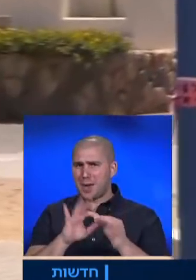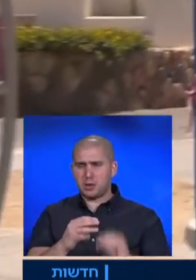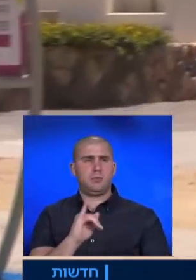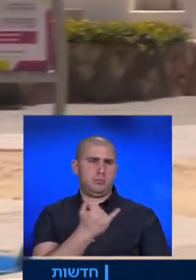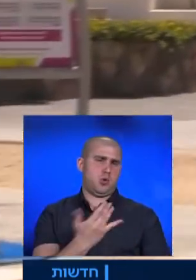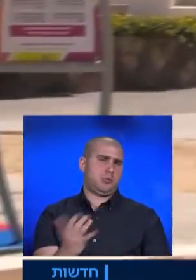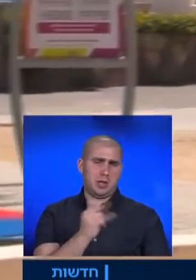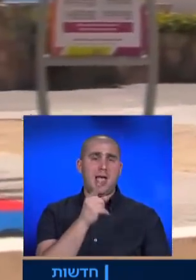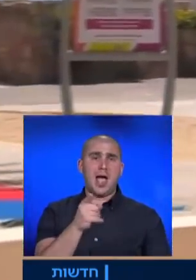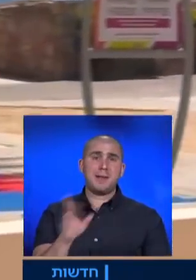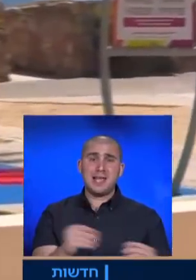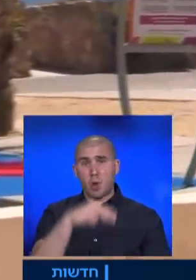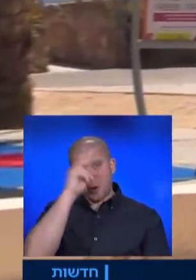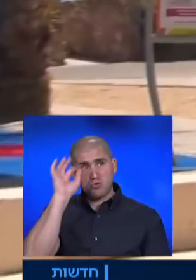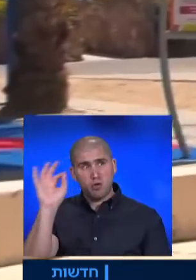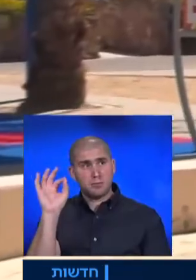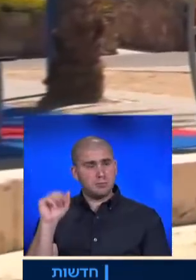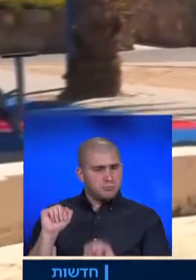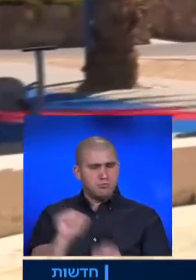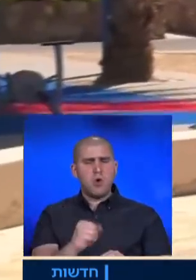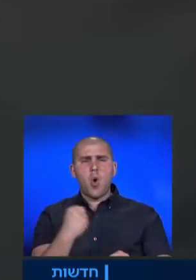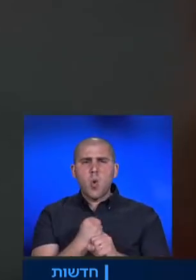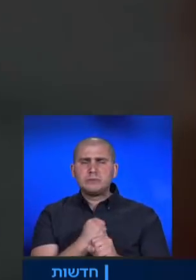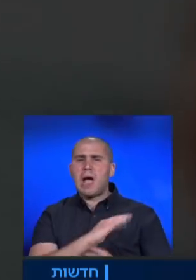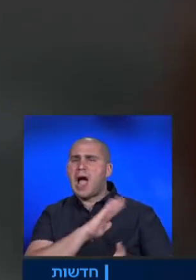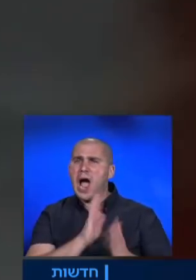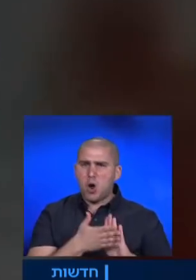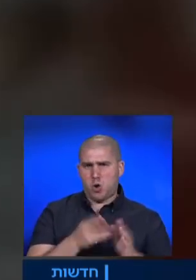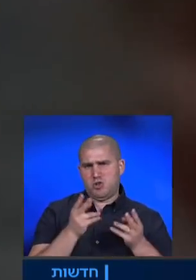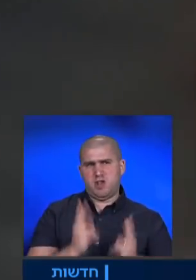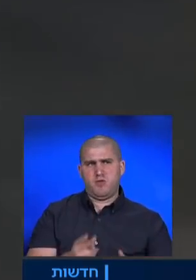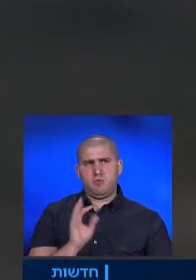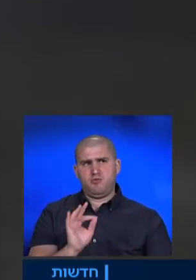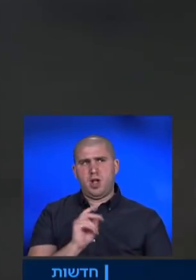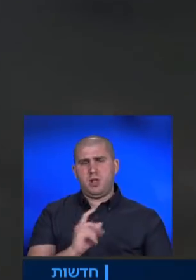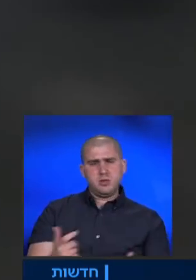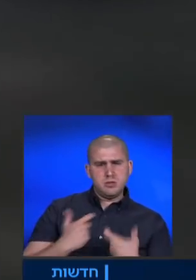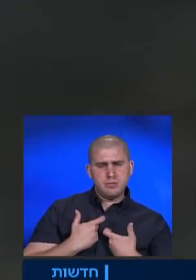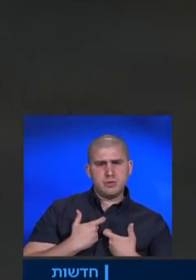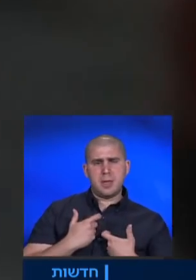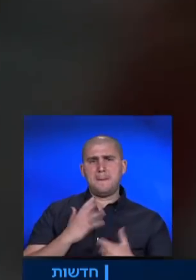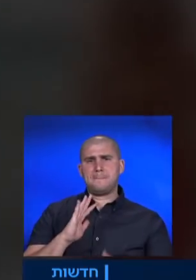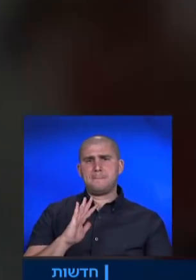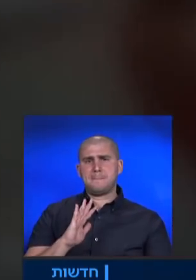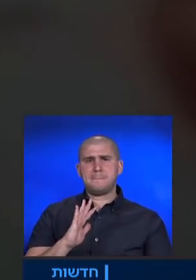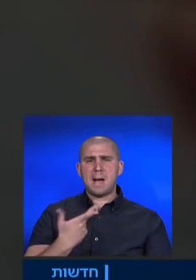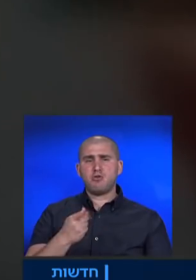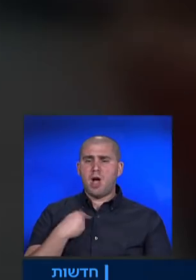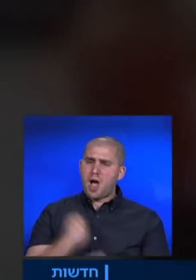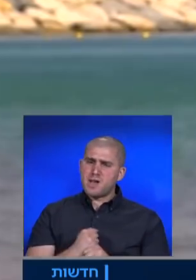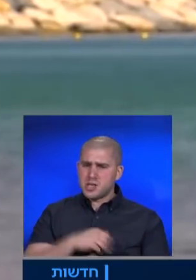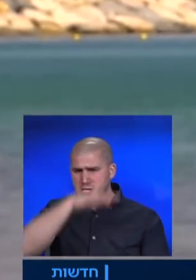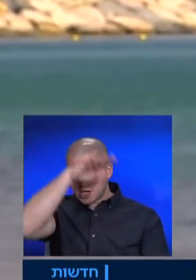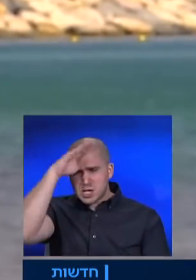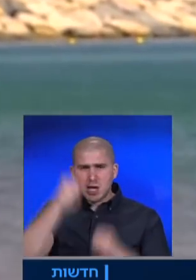ההורים שלהם עושים כל דרך אפשרית כדי לא לתת לי את מה שעבדתי בשבילו הכי קשה כל החיים